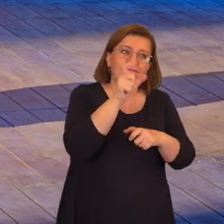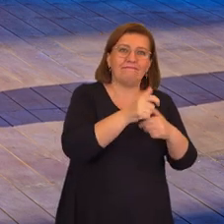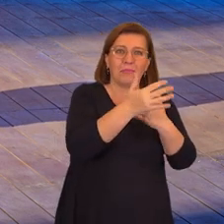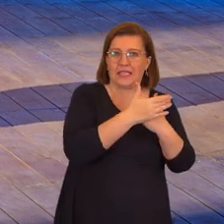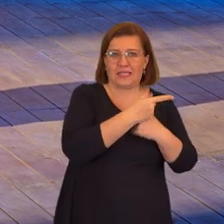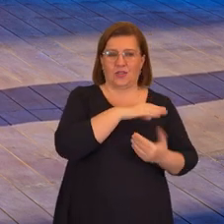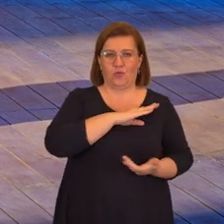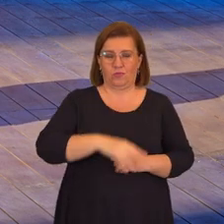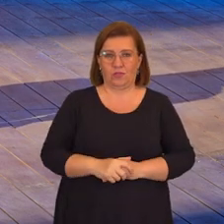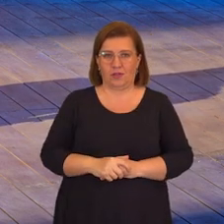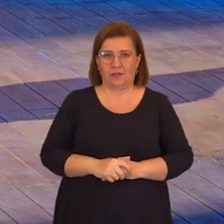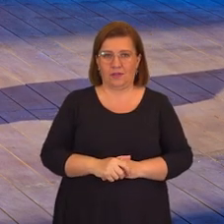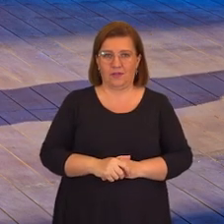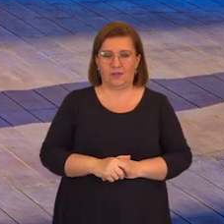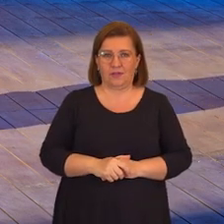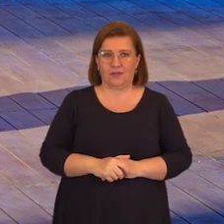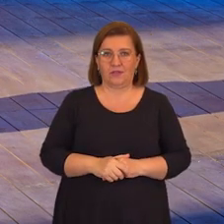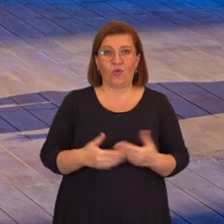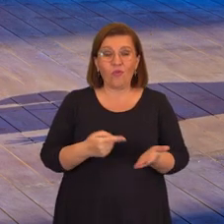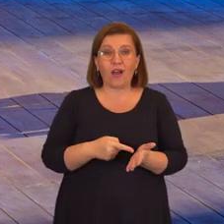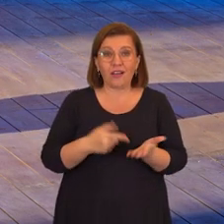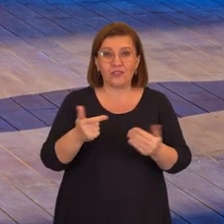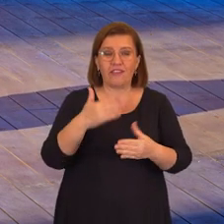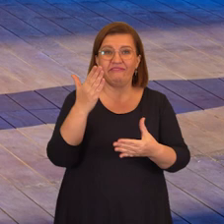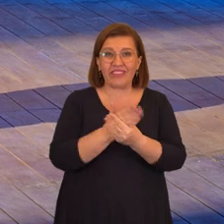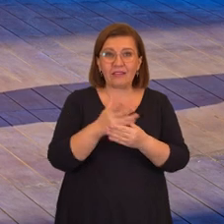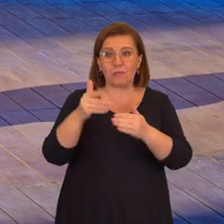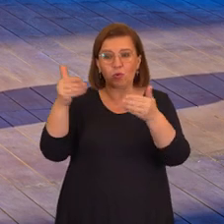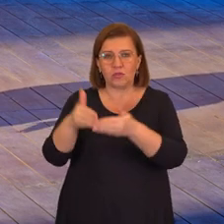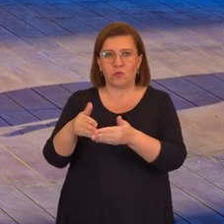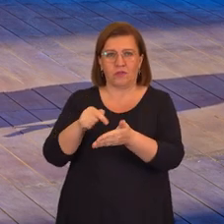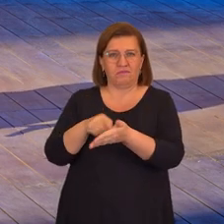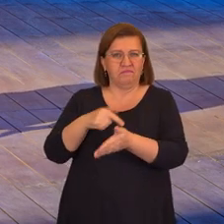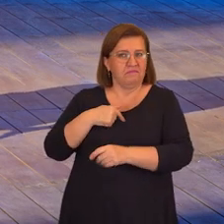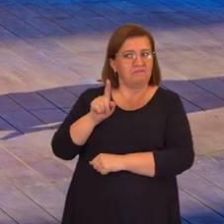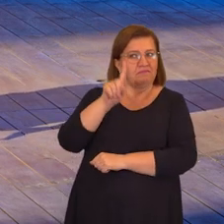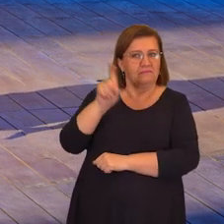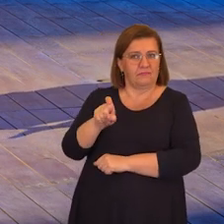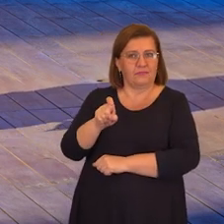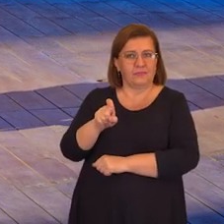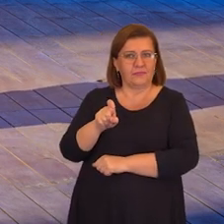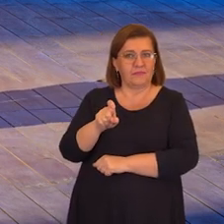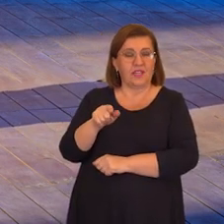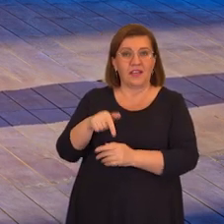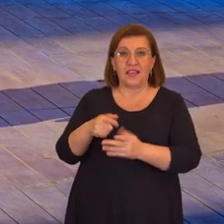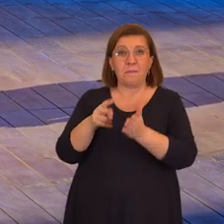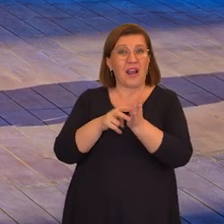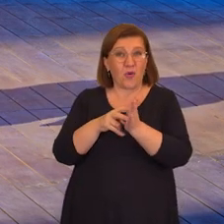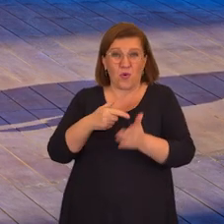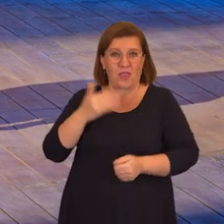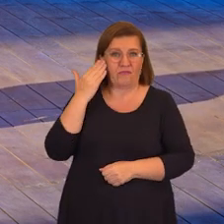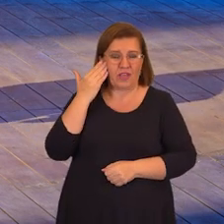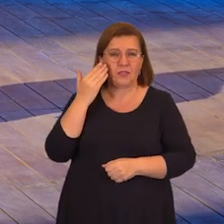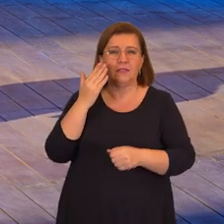No właśnie. Branża pogrzebowa jest dla nas zagadką i często za ten brak wiedzy przyjdzie nam zapłacić